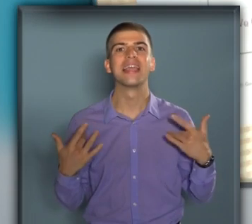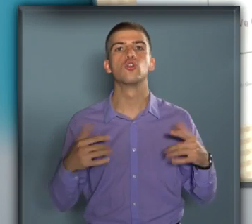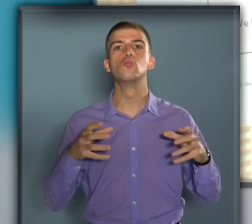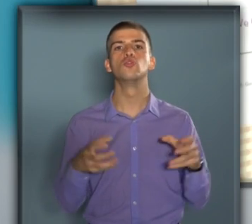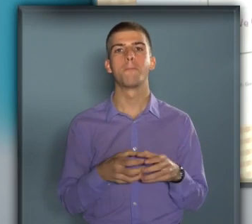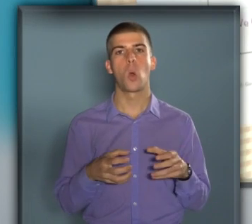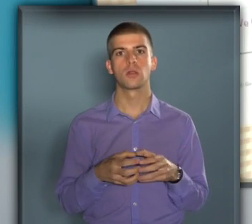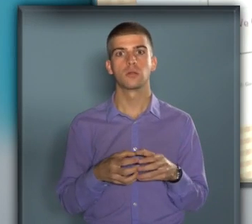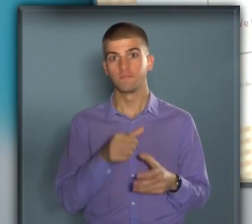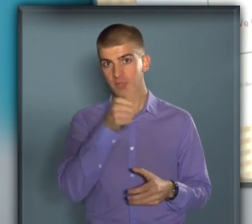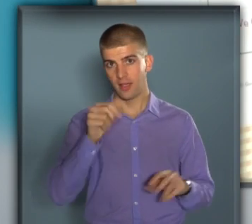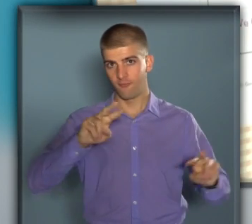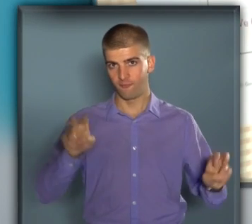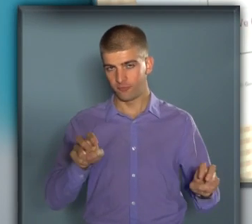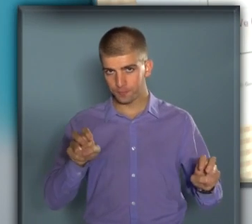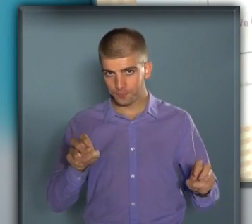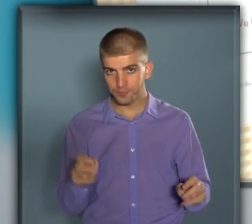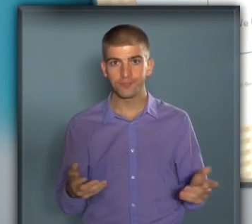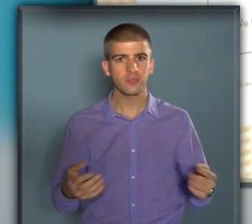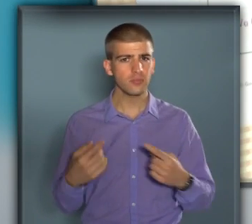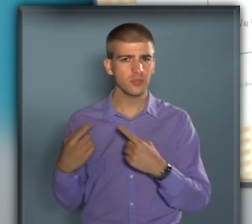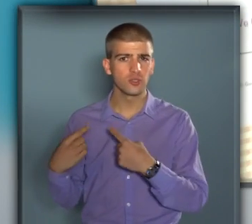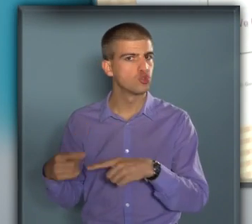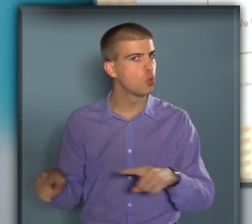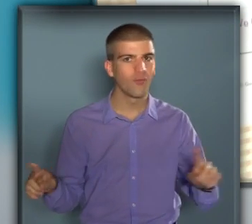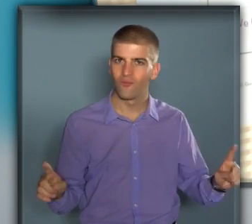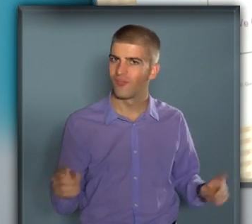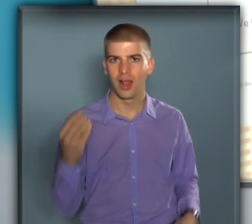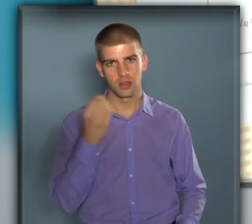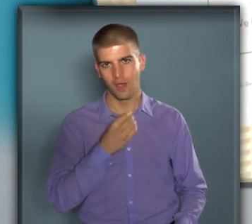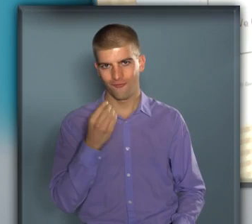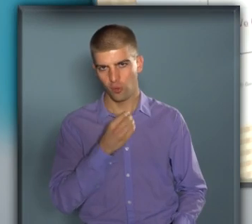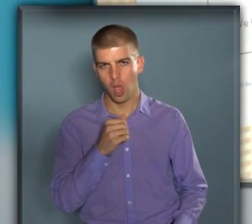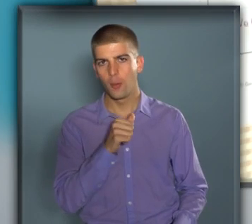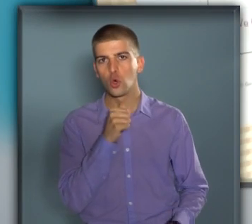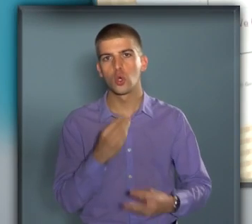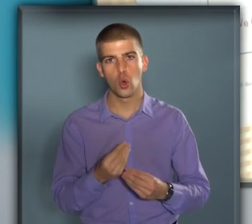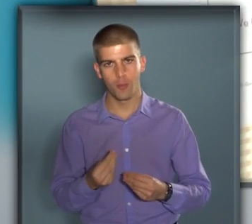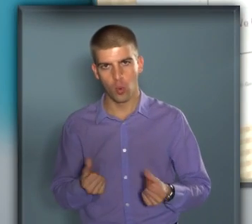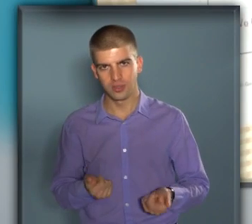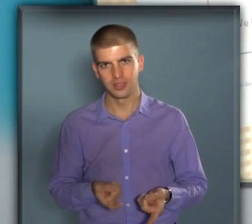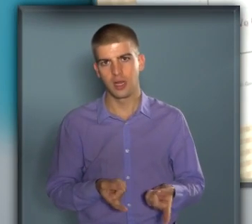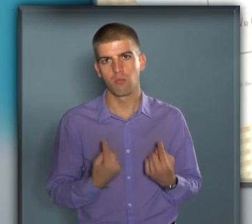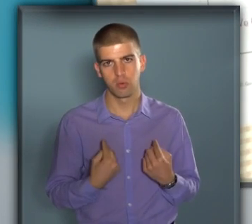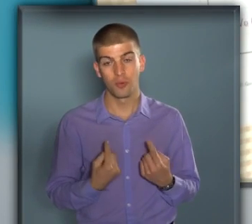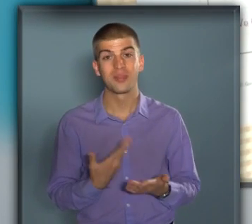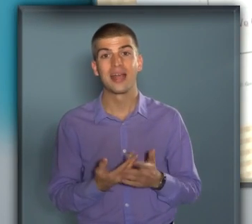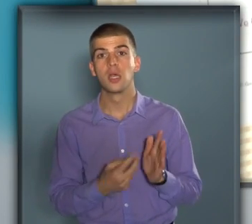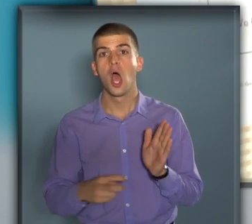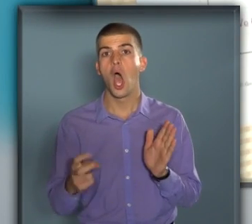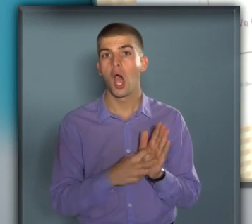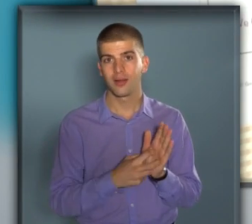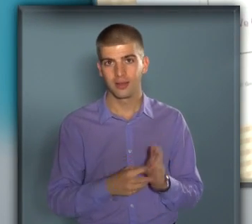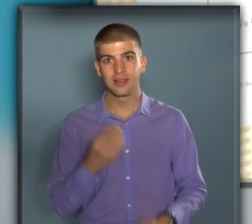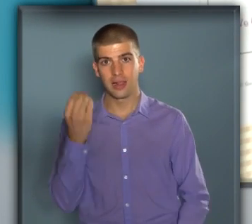Úgyhogy számos különböző tanfolyamunk van a Gordon módszer alapján, hiszen ezek akkreditáltak is